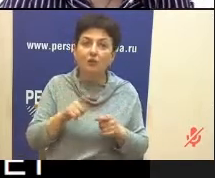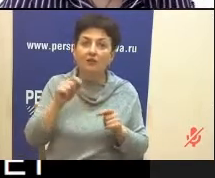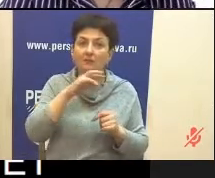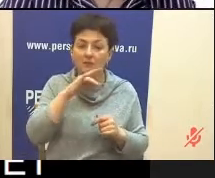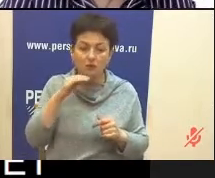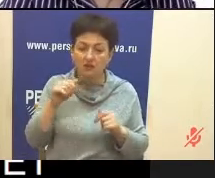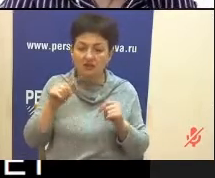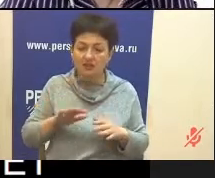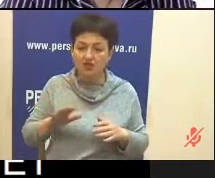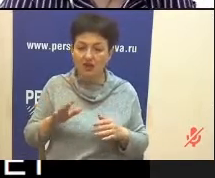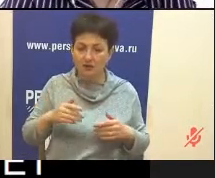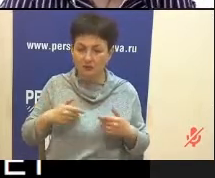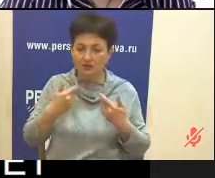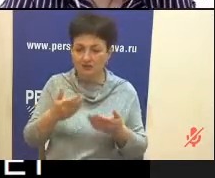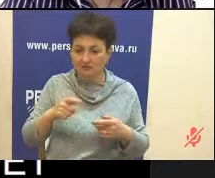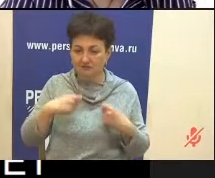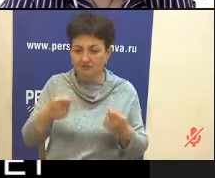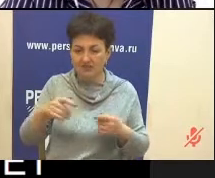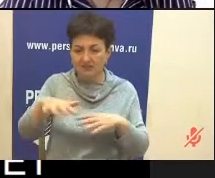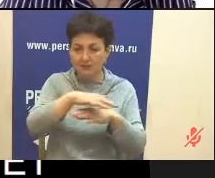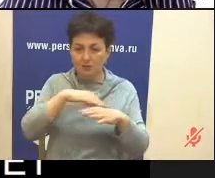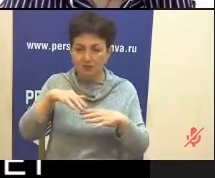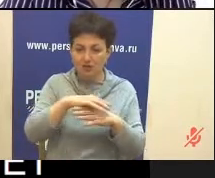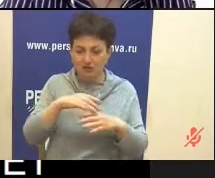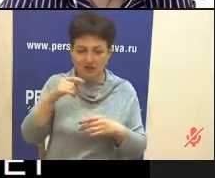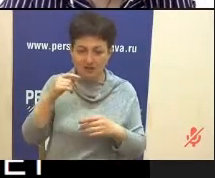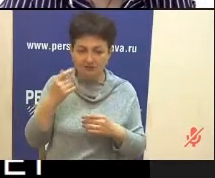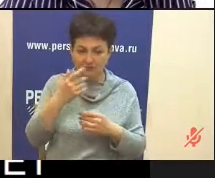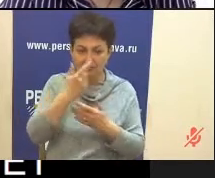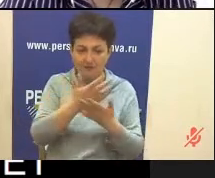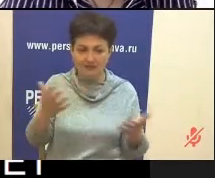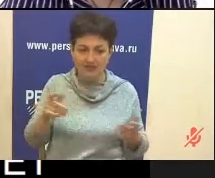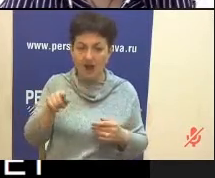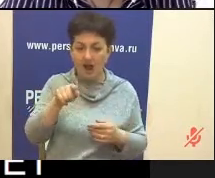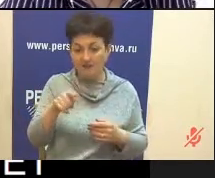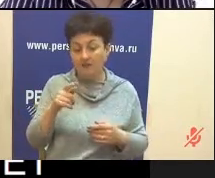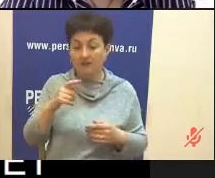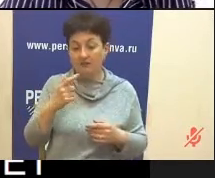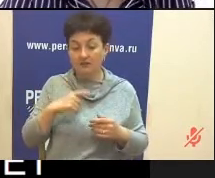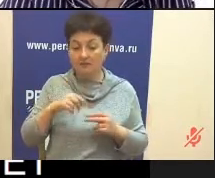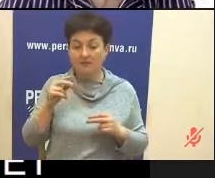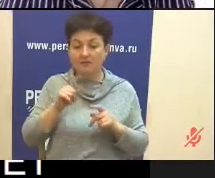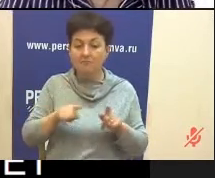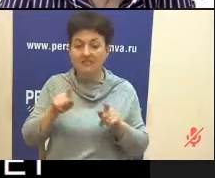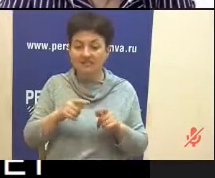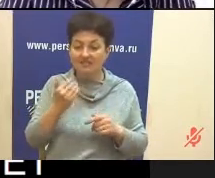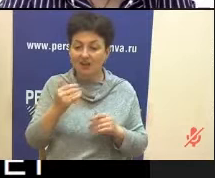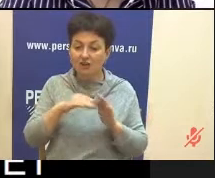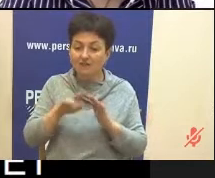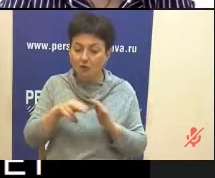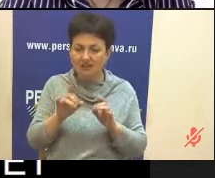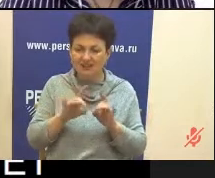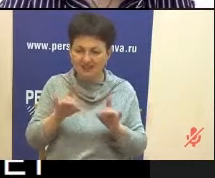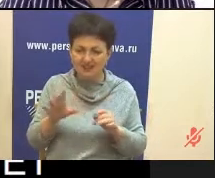который многие не решаются вынести на публичное обозрение, а вы, например, сочтете, что миссия